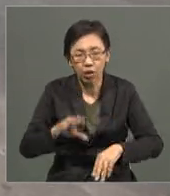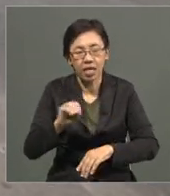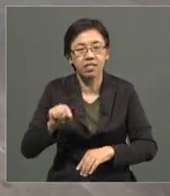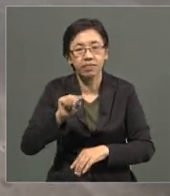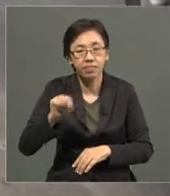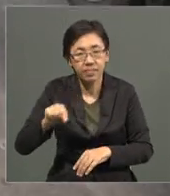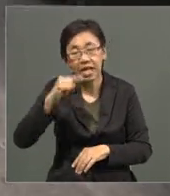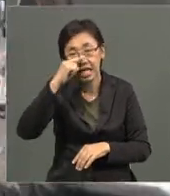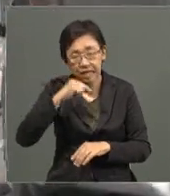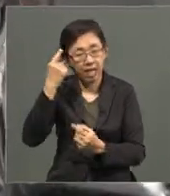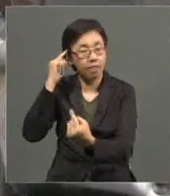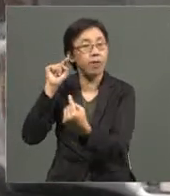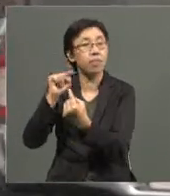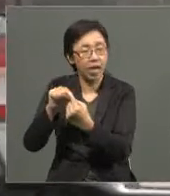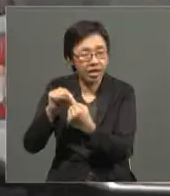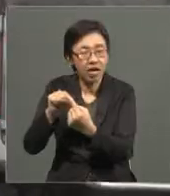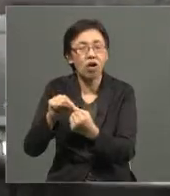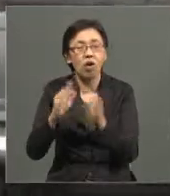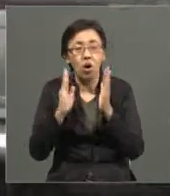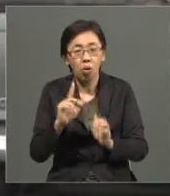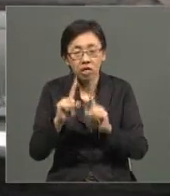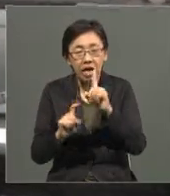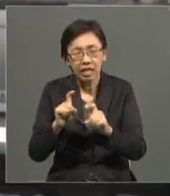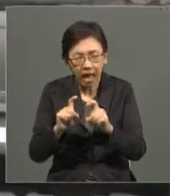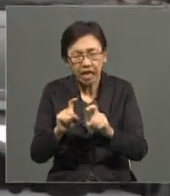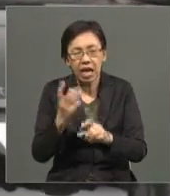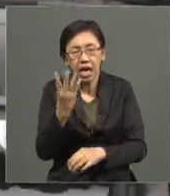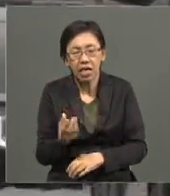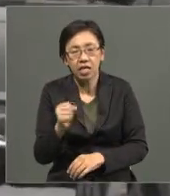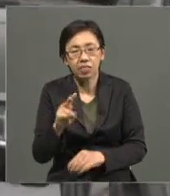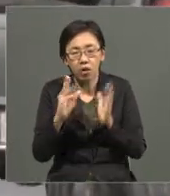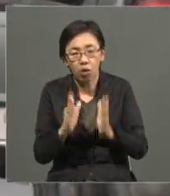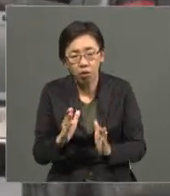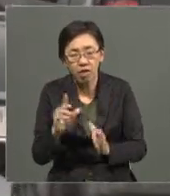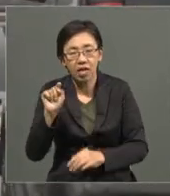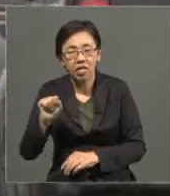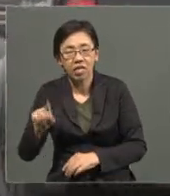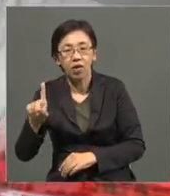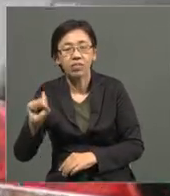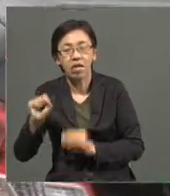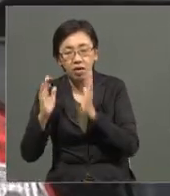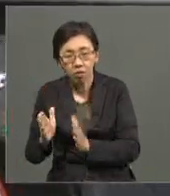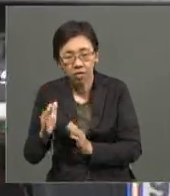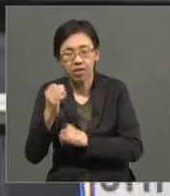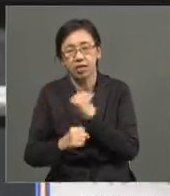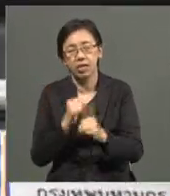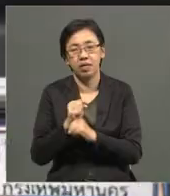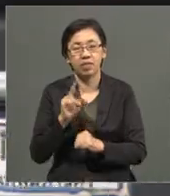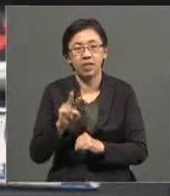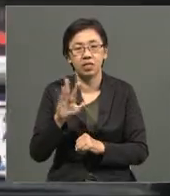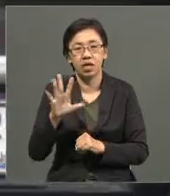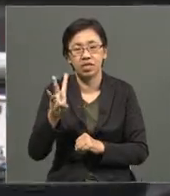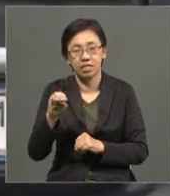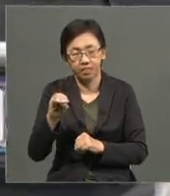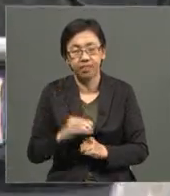และไทยเองยังกำหนดเป้าหมายลดอัตราผู้เสียชีวิตให้เหลือ12คนต่อประชากร 100,000 คนภายในปี